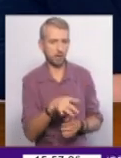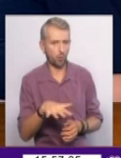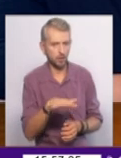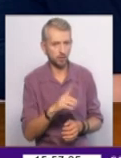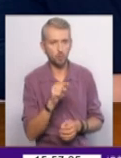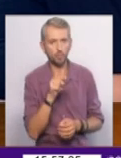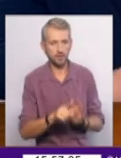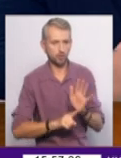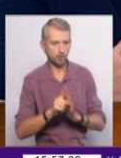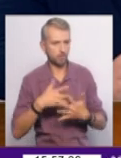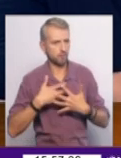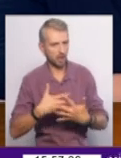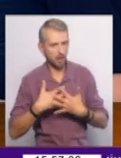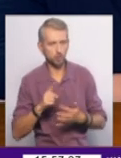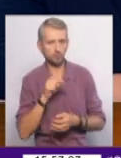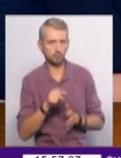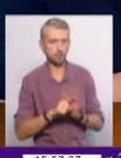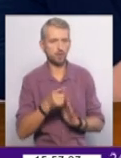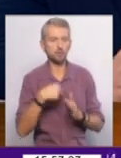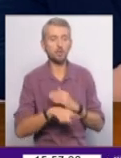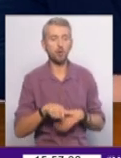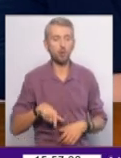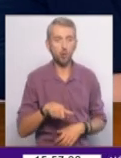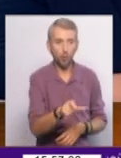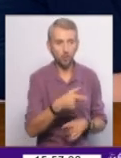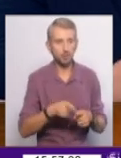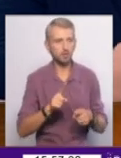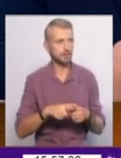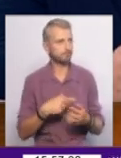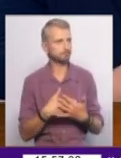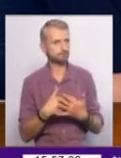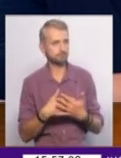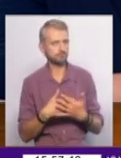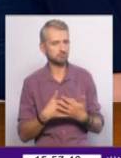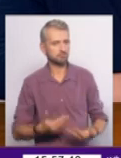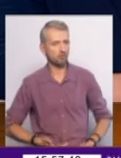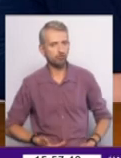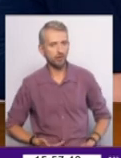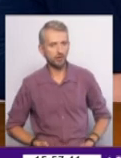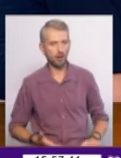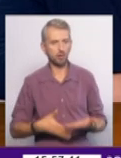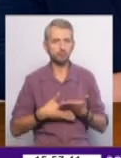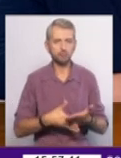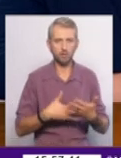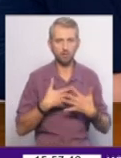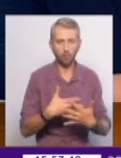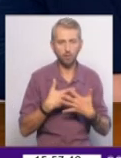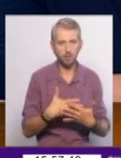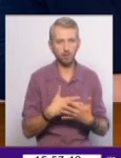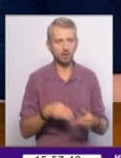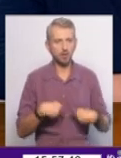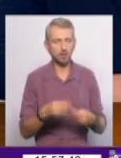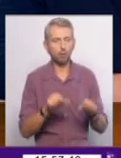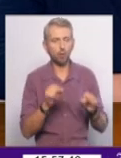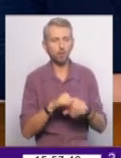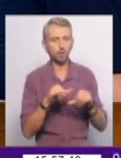він почав дихати, щоб він почав, тому що дороги – це подих, дороги – це життя. Це дає змогу розвиватися